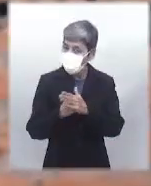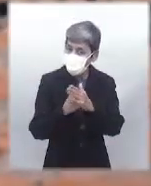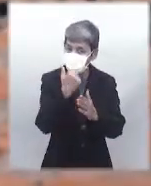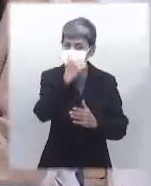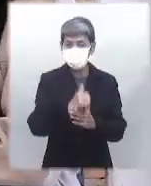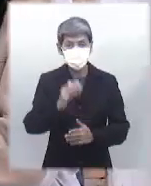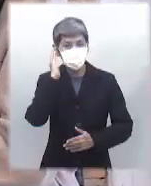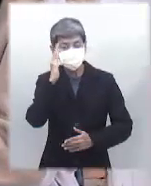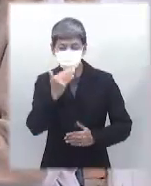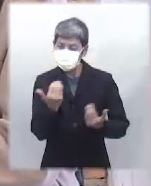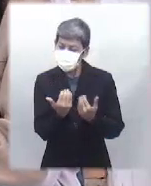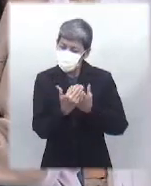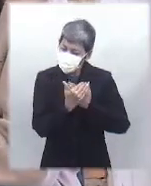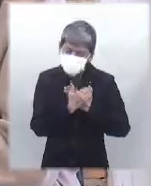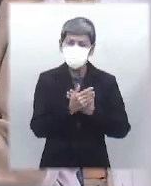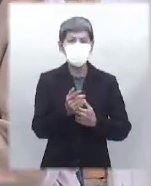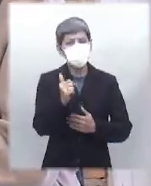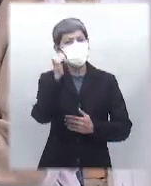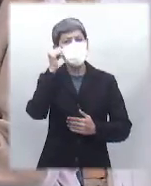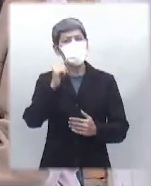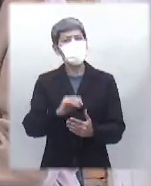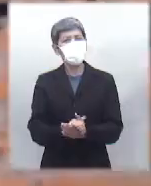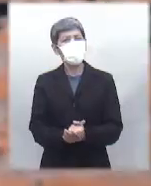เป็นผู้ชายที่แบบรักลูกค่ะ